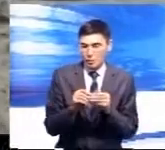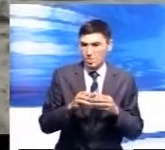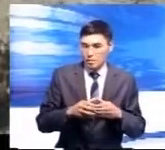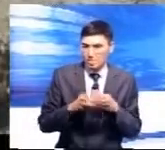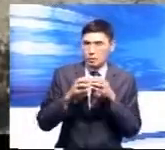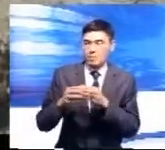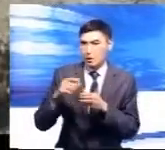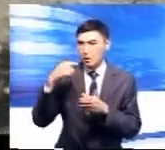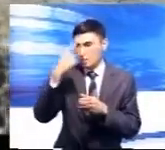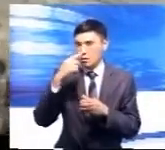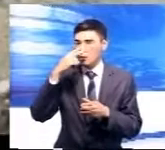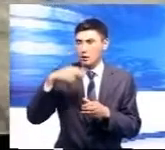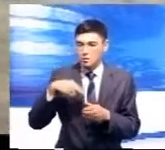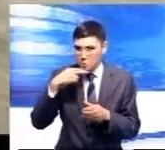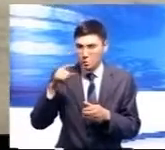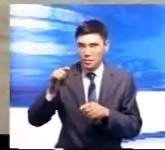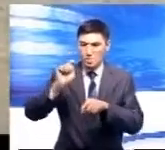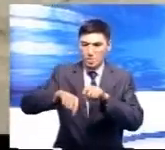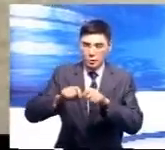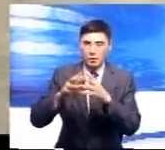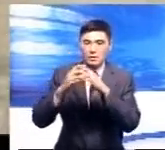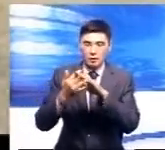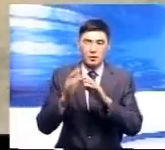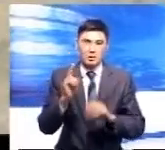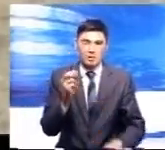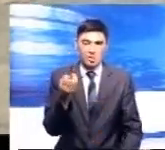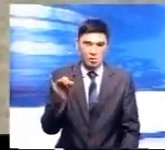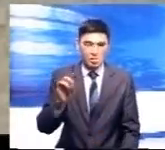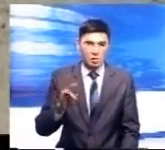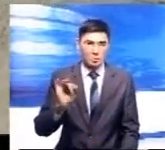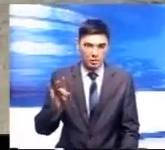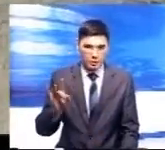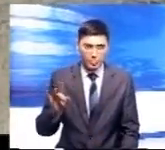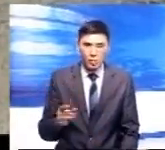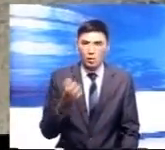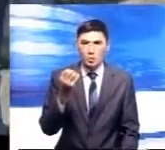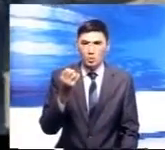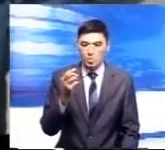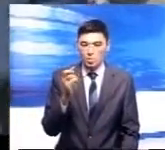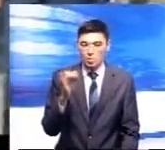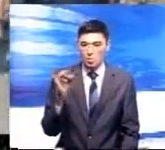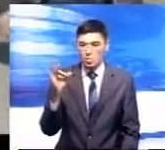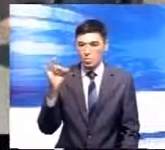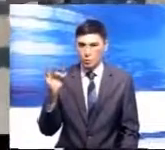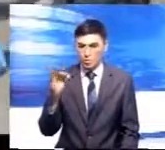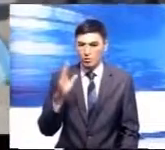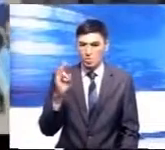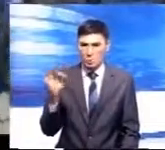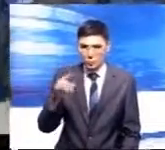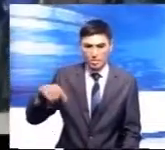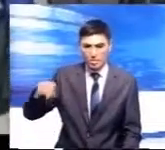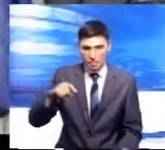Салимовым лично посетят село Кайнар с проверкой. Эти и другие вопросы также будут рассмотрены в бюро полицейского Совета Восточно-Казахстанской